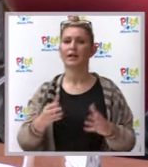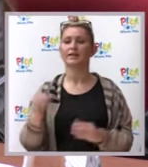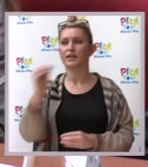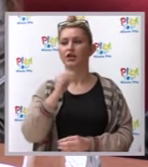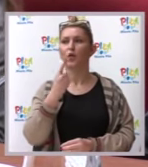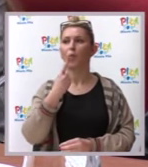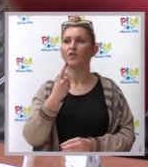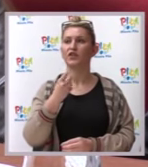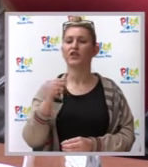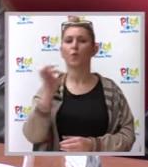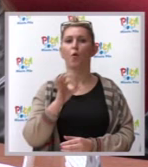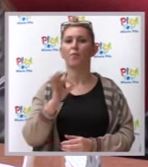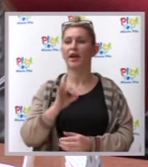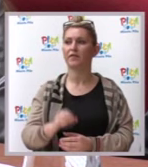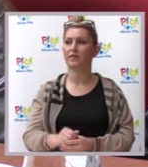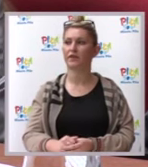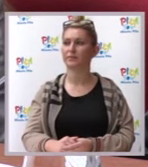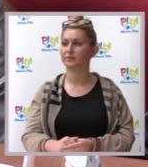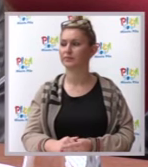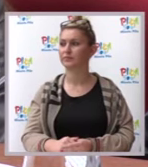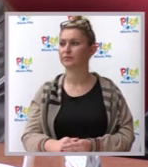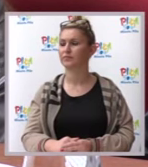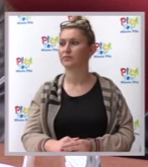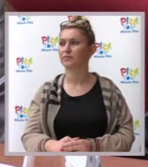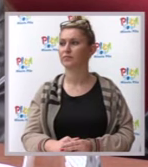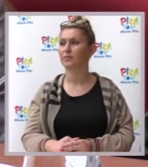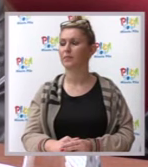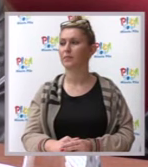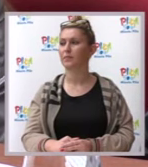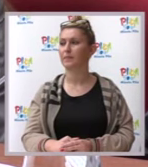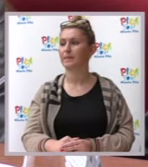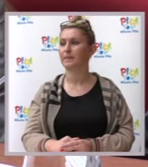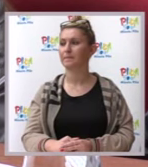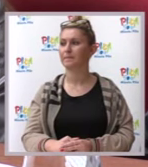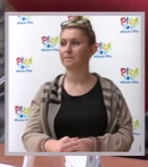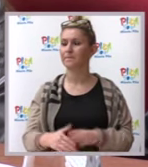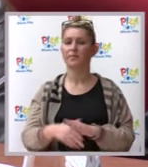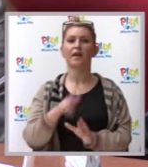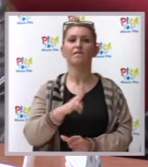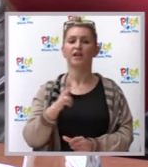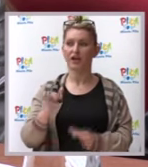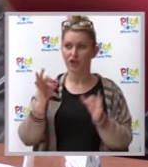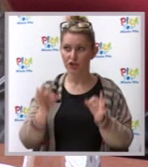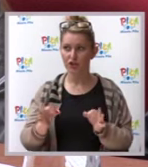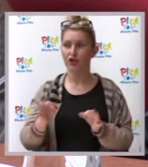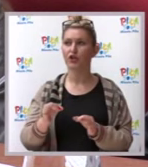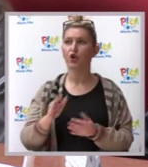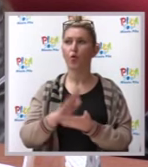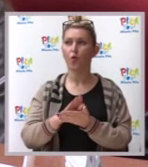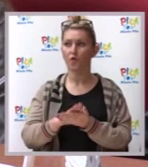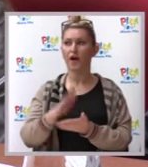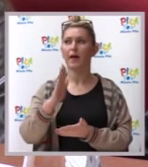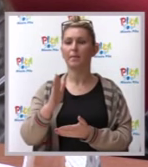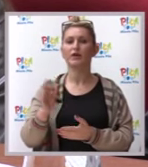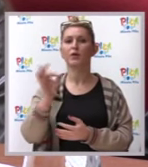ustną. W każdej dzisiejszej uchwale będę wprowadzała autopoprawkę związaną z